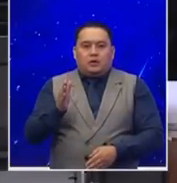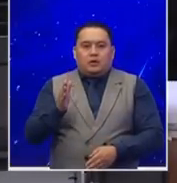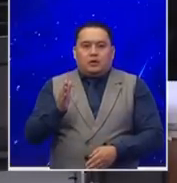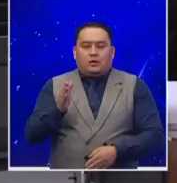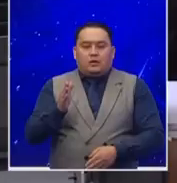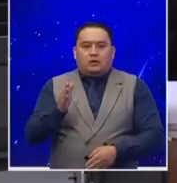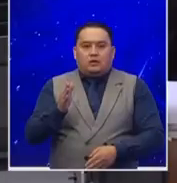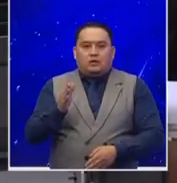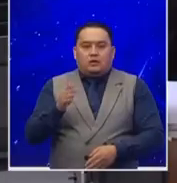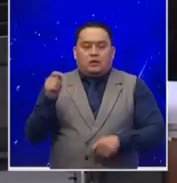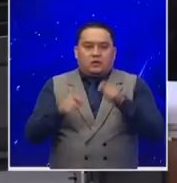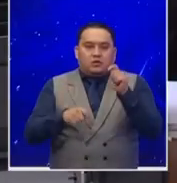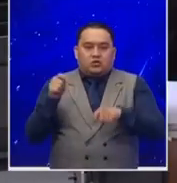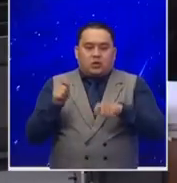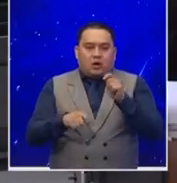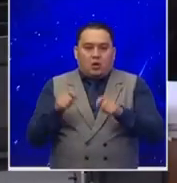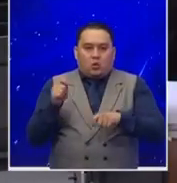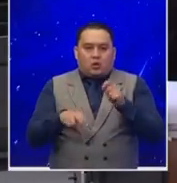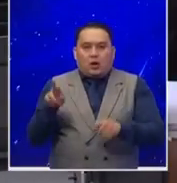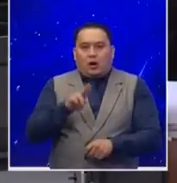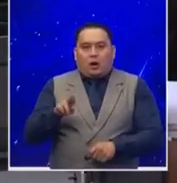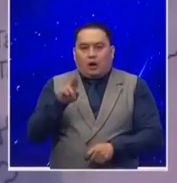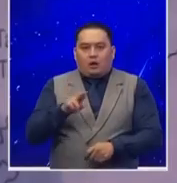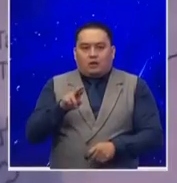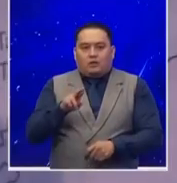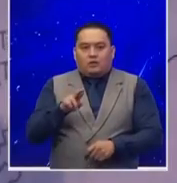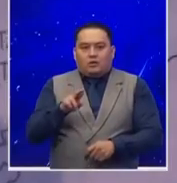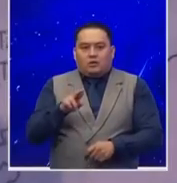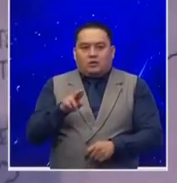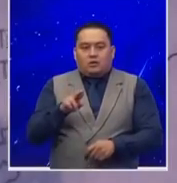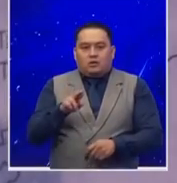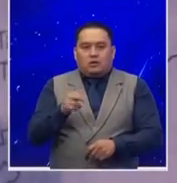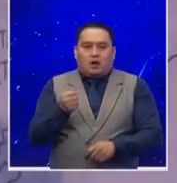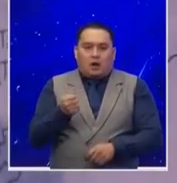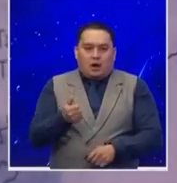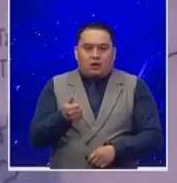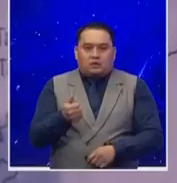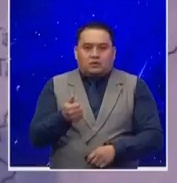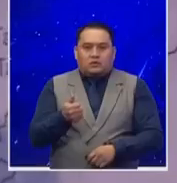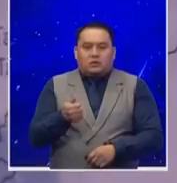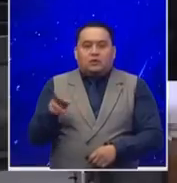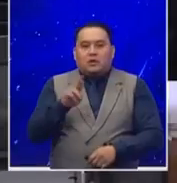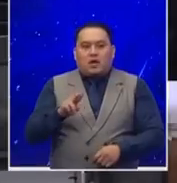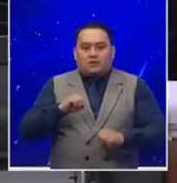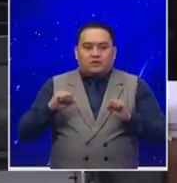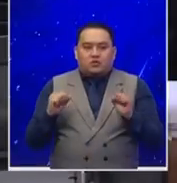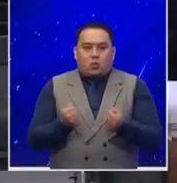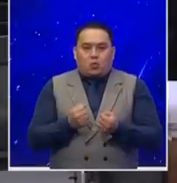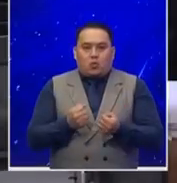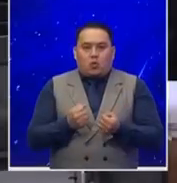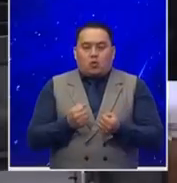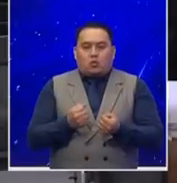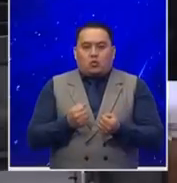Жауын шашын осы қаңтар айында аз болады нормадан. Қаңтардың аяғында аяз өте суық